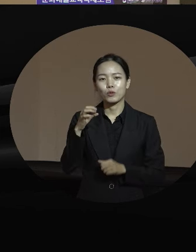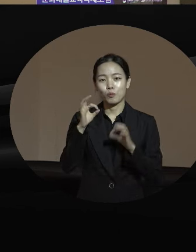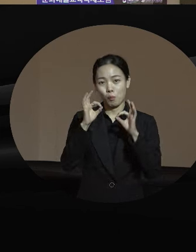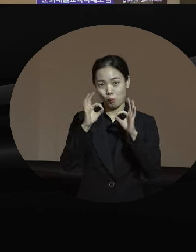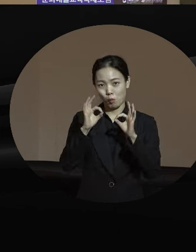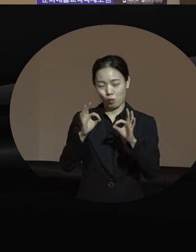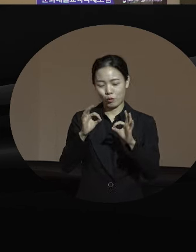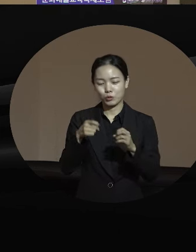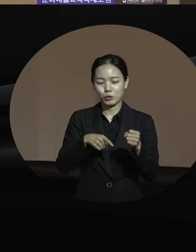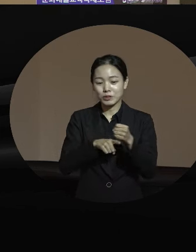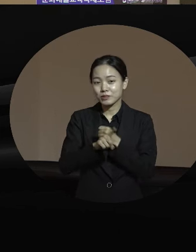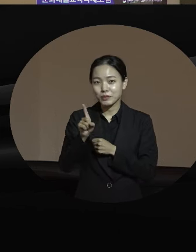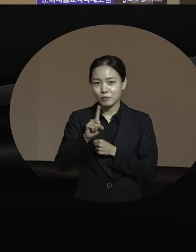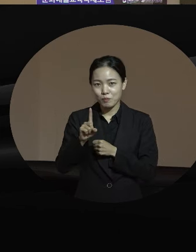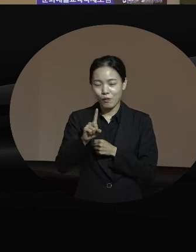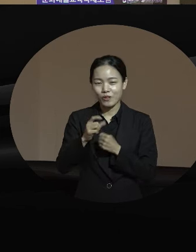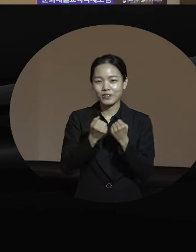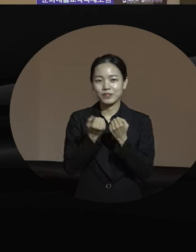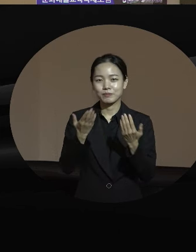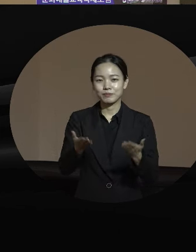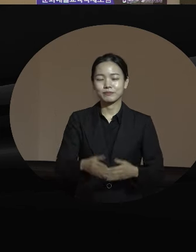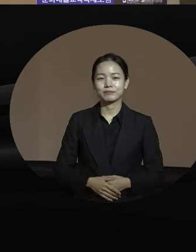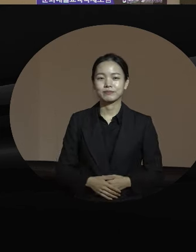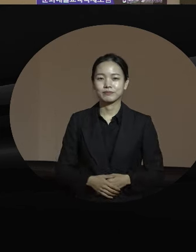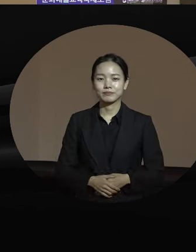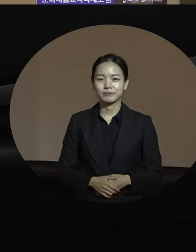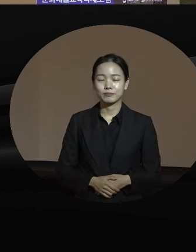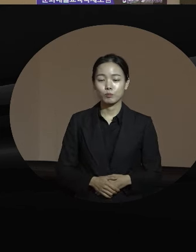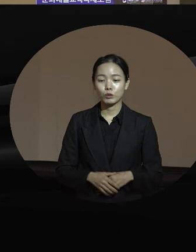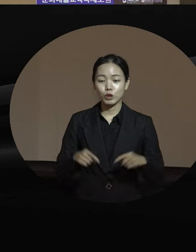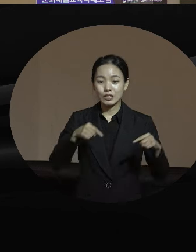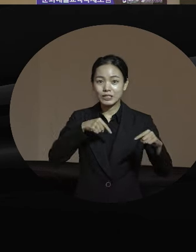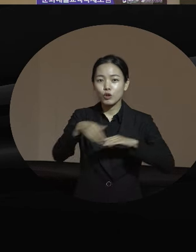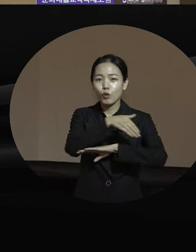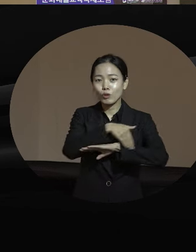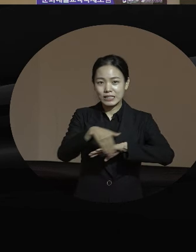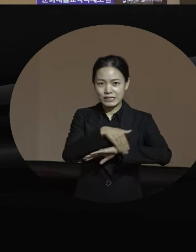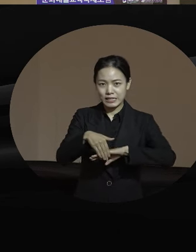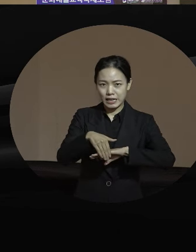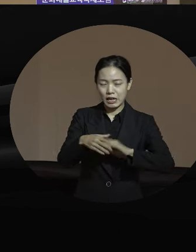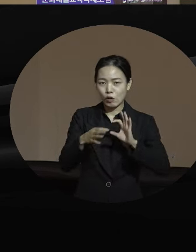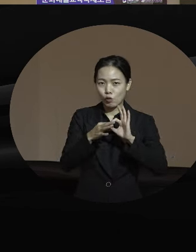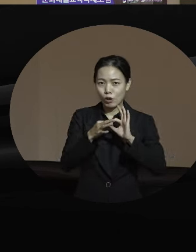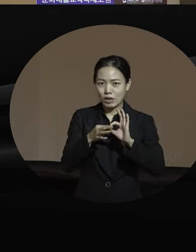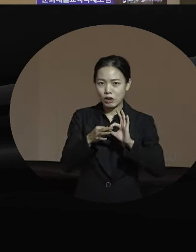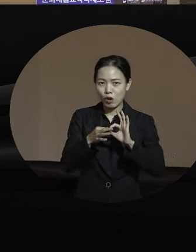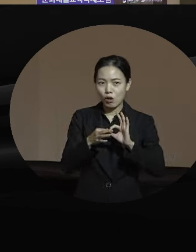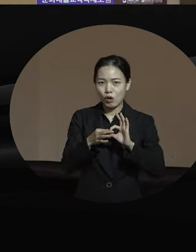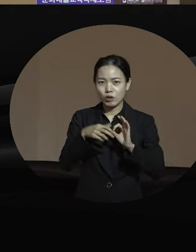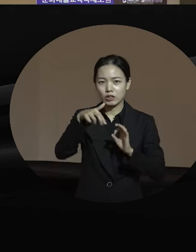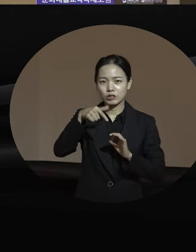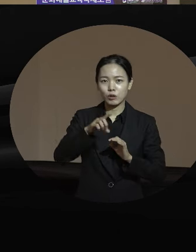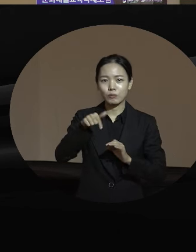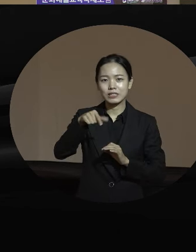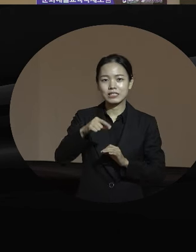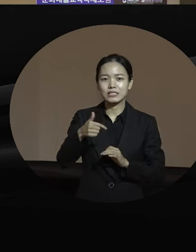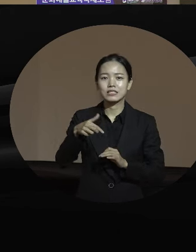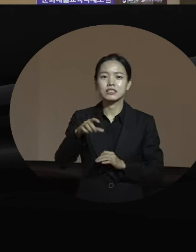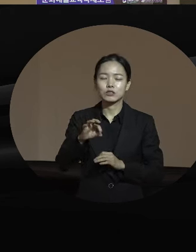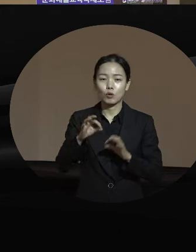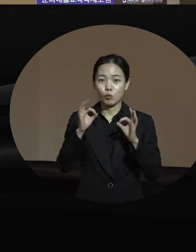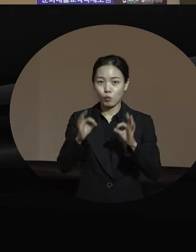먼저 문화예술 교육 정책의 접근성입니다. 현재의 문화예술 교육은 문화 다양성, 미디어 리터러시,